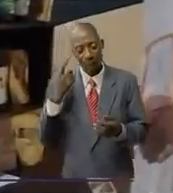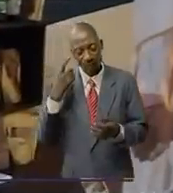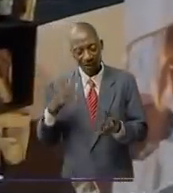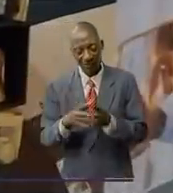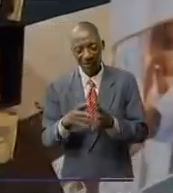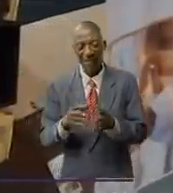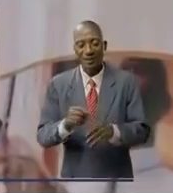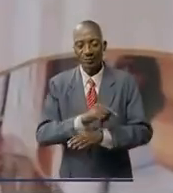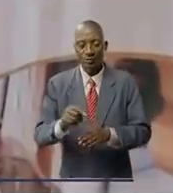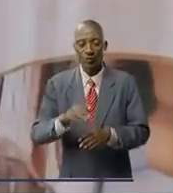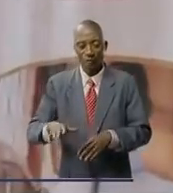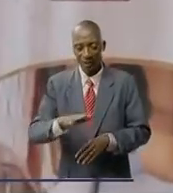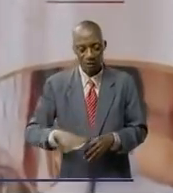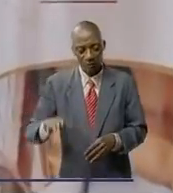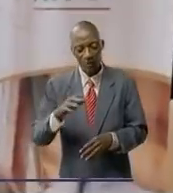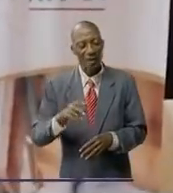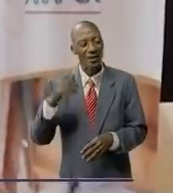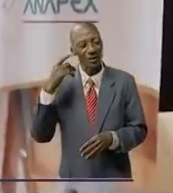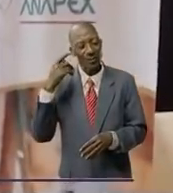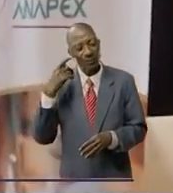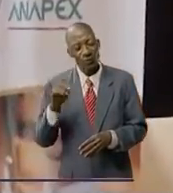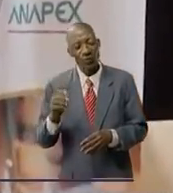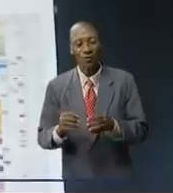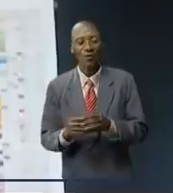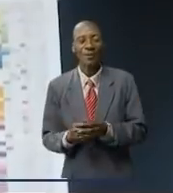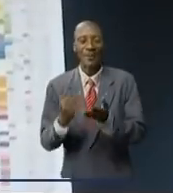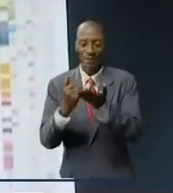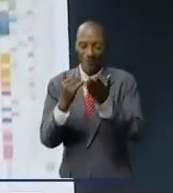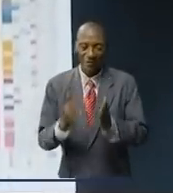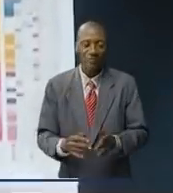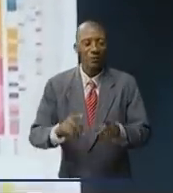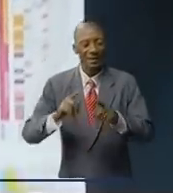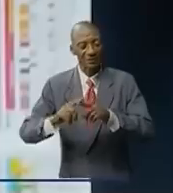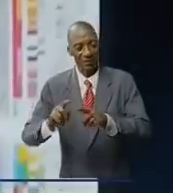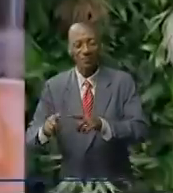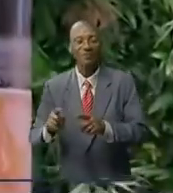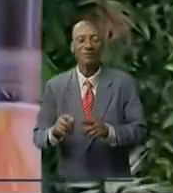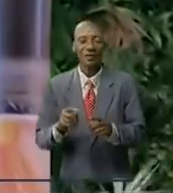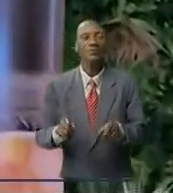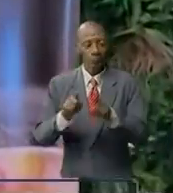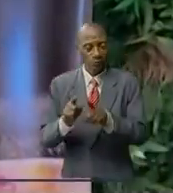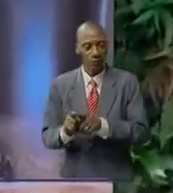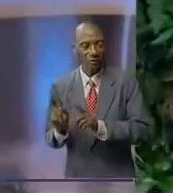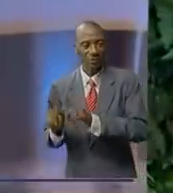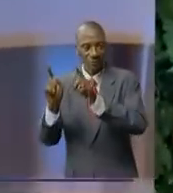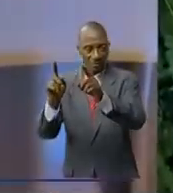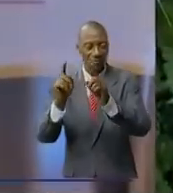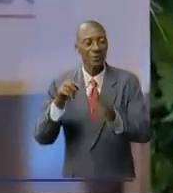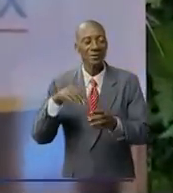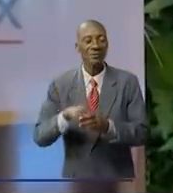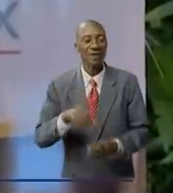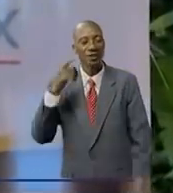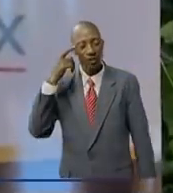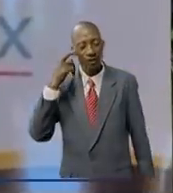l'objet des sollicitations. Plusieurs produits agricoles et agro-industriels, notamment le café, du piment, la poudre de baobab,